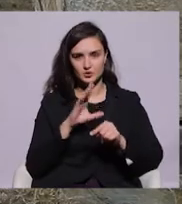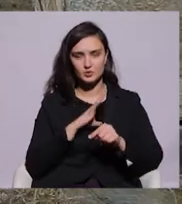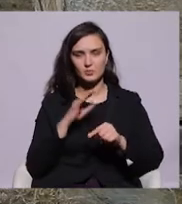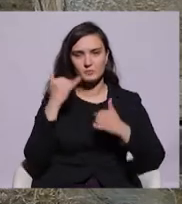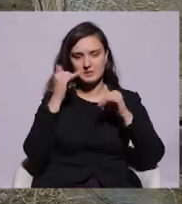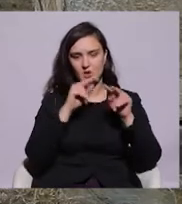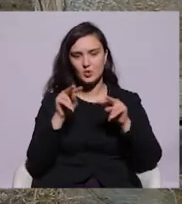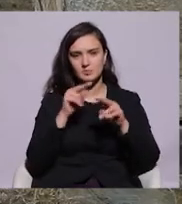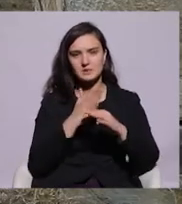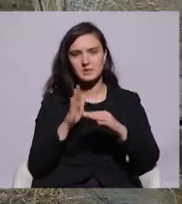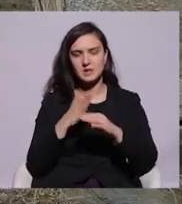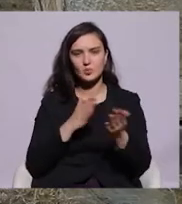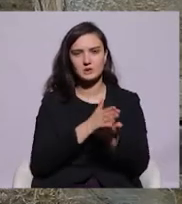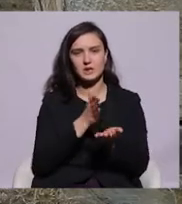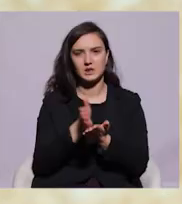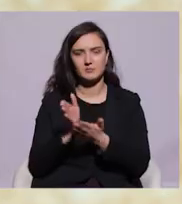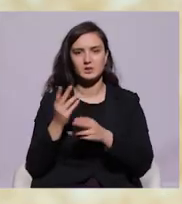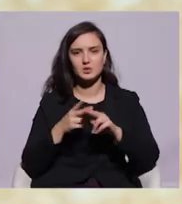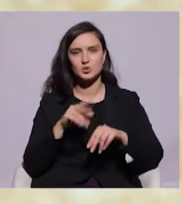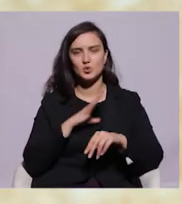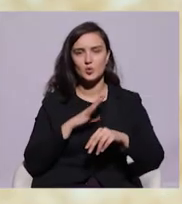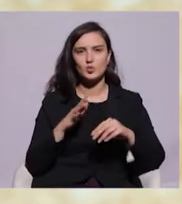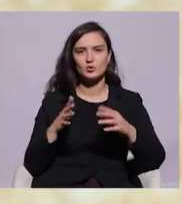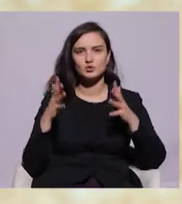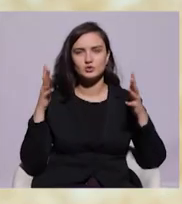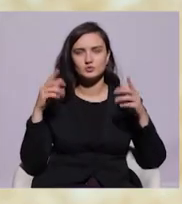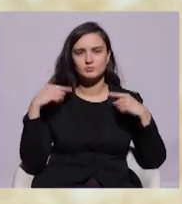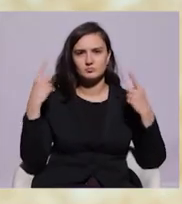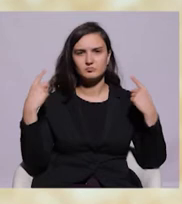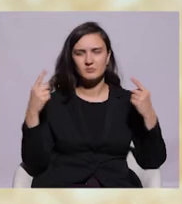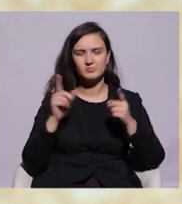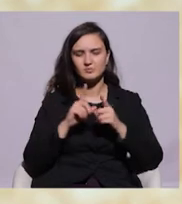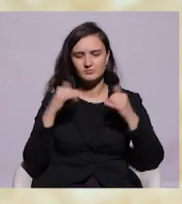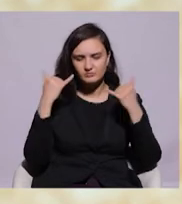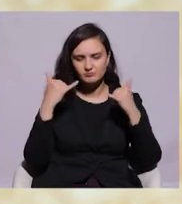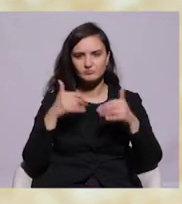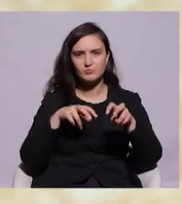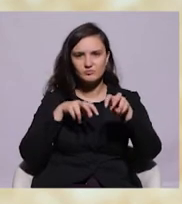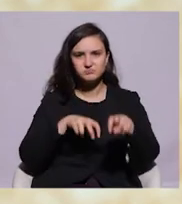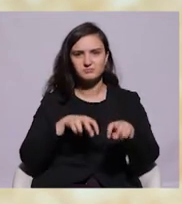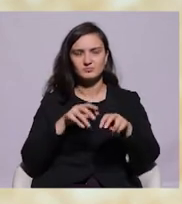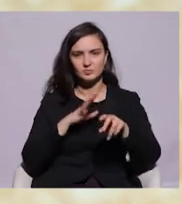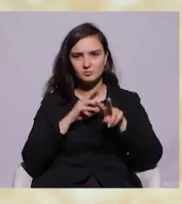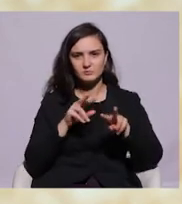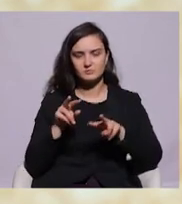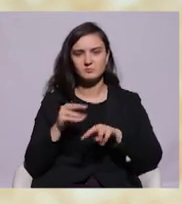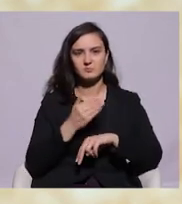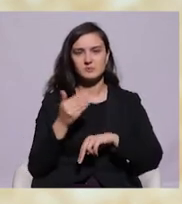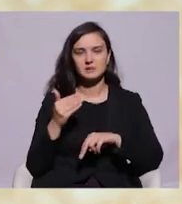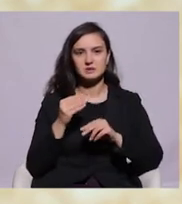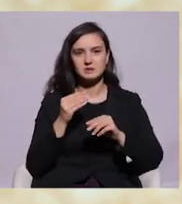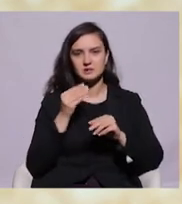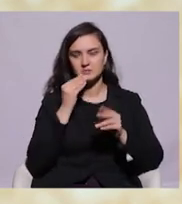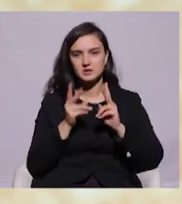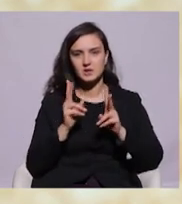პერიოდშიც მესაქონლეობის ცალკეული დარგები ეს იყო მსხვილფეხარქოსანი პირუტყვი ძირითადად და